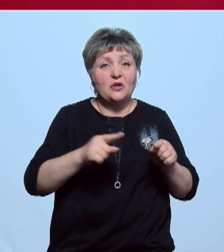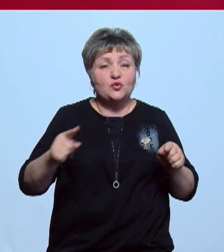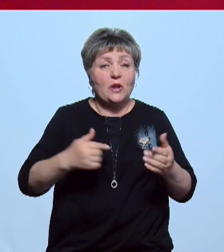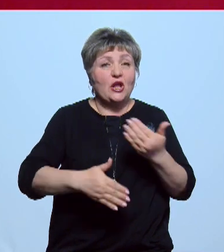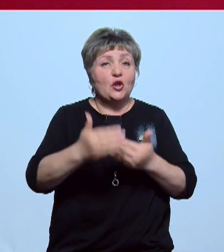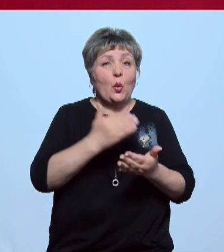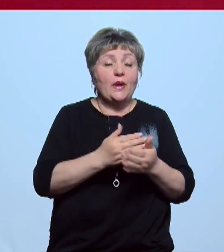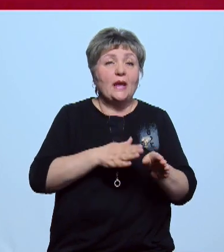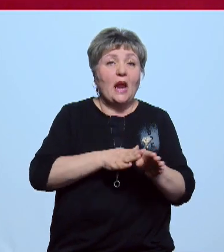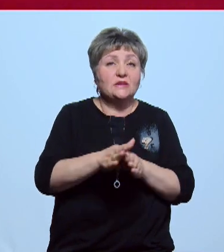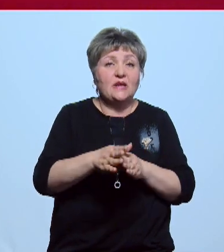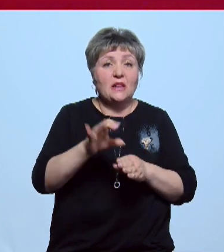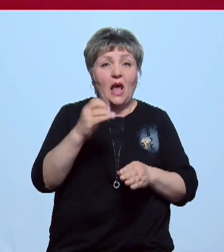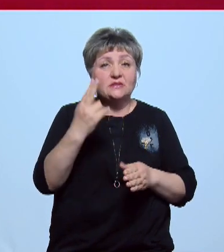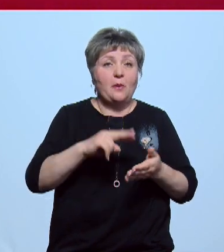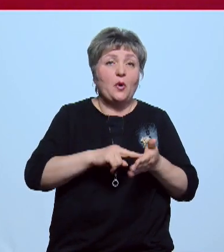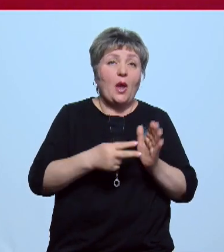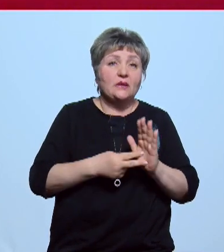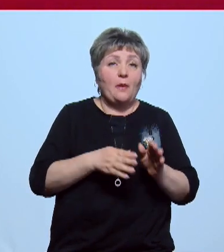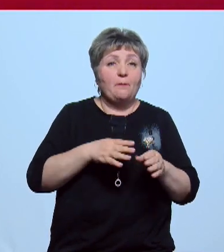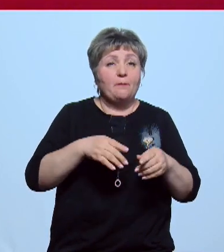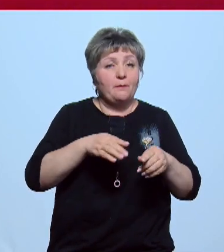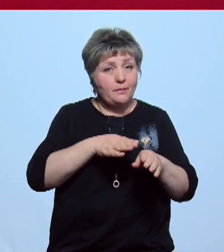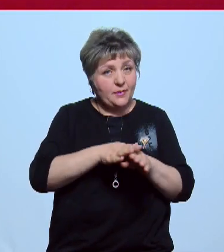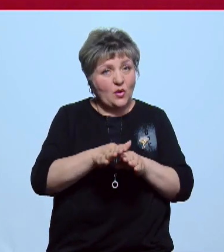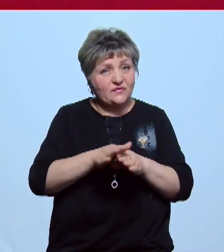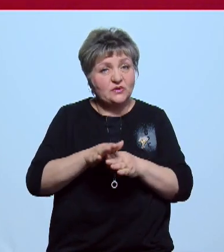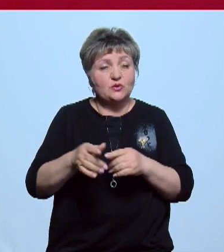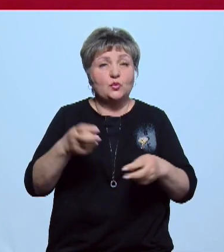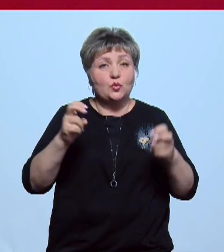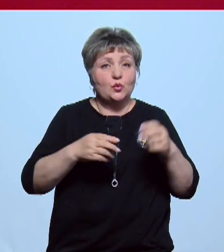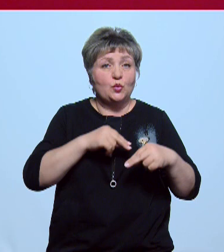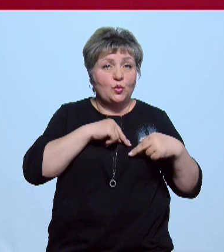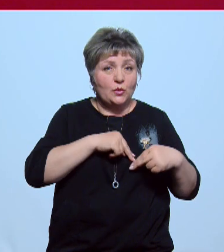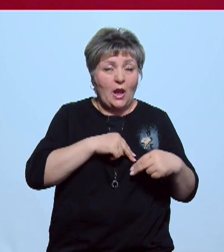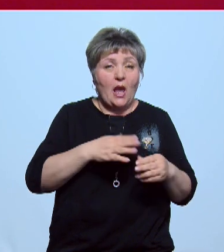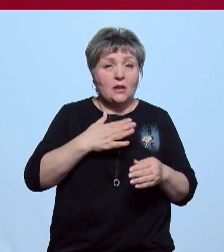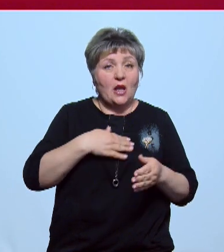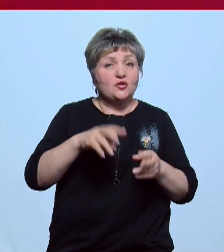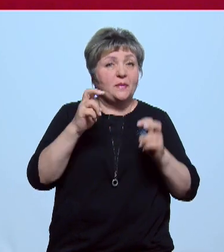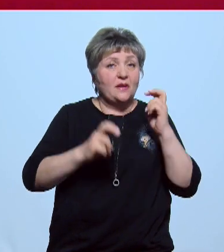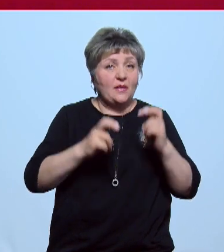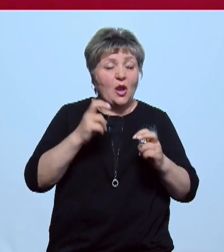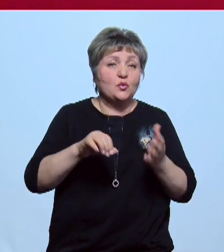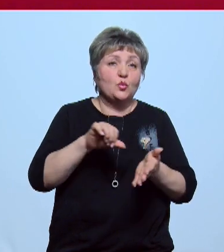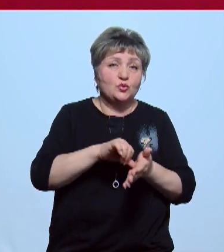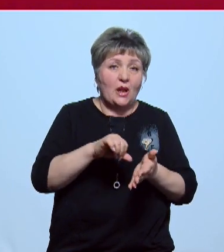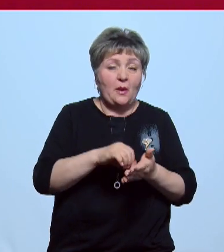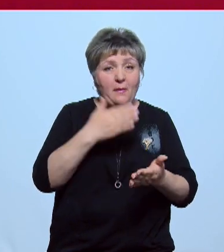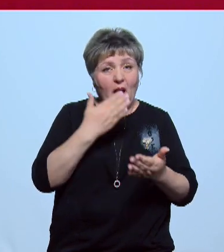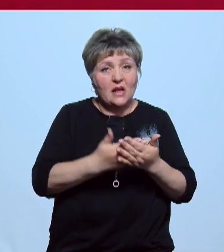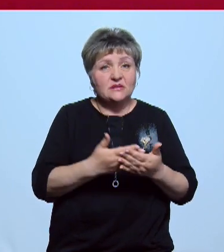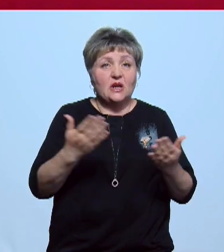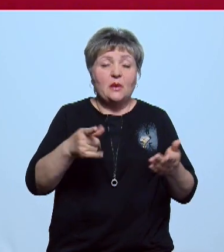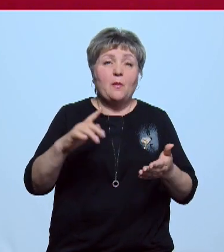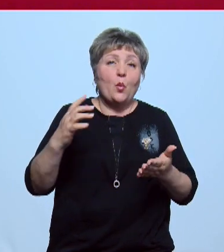итоги реализации нацпроекта «Производительность труда». В нем участвуют 56 наших предприятий. Какие показатели